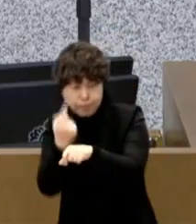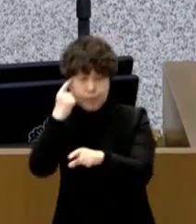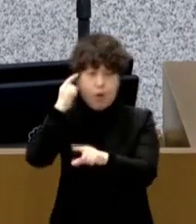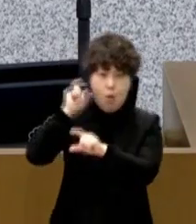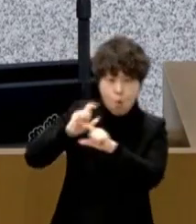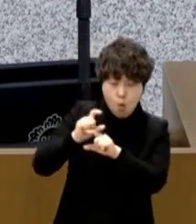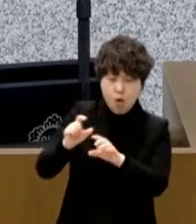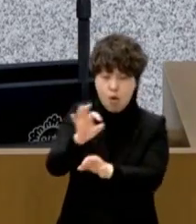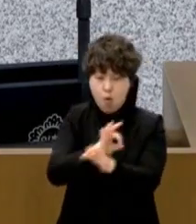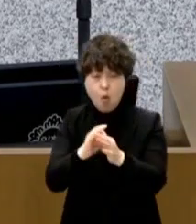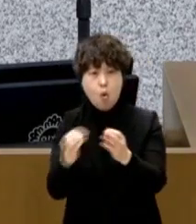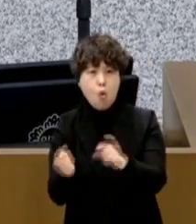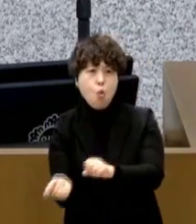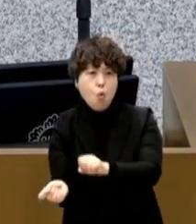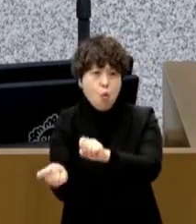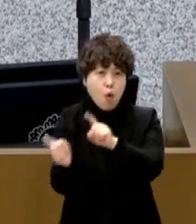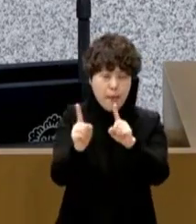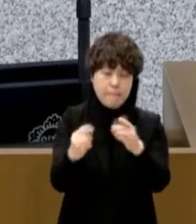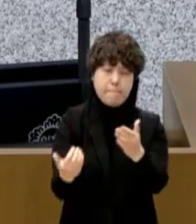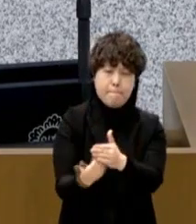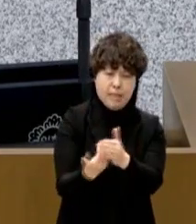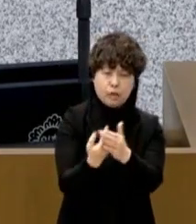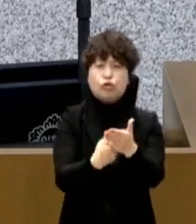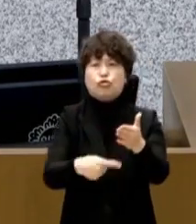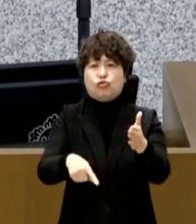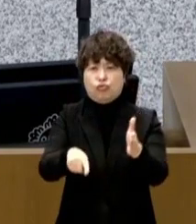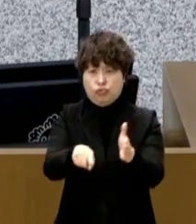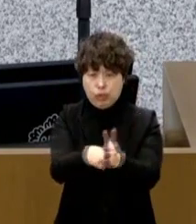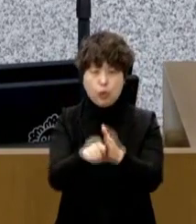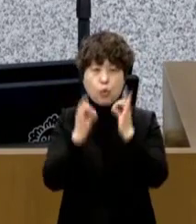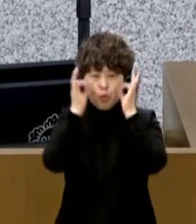회복과 경기도 발전을 견인해야 합니다.